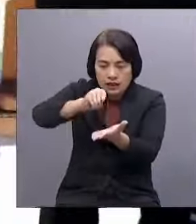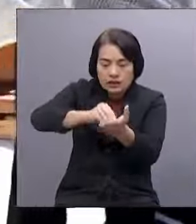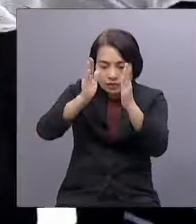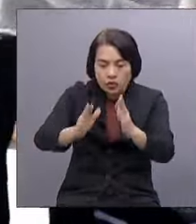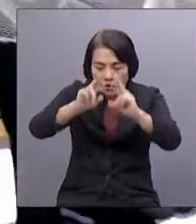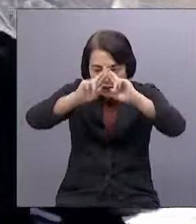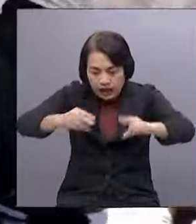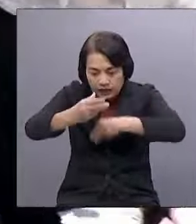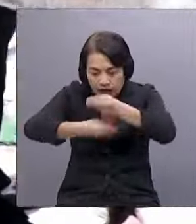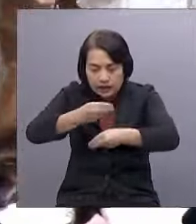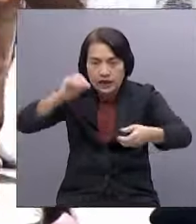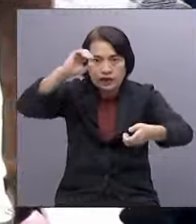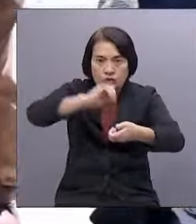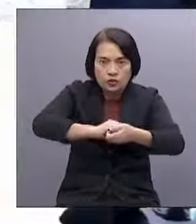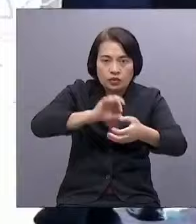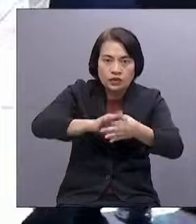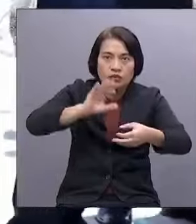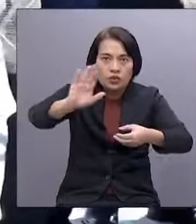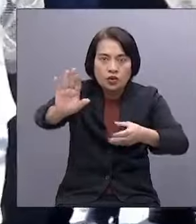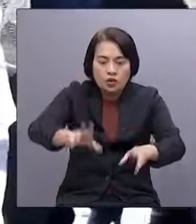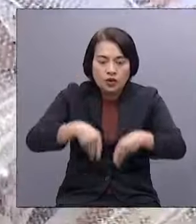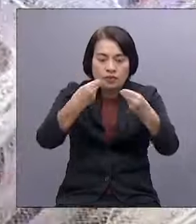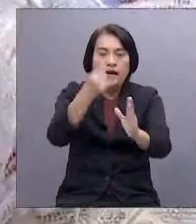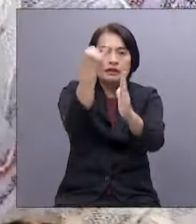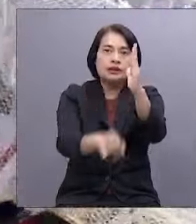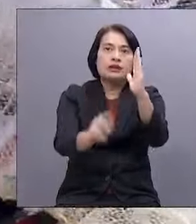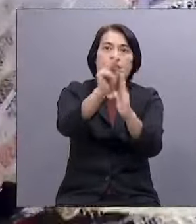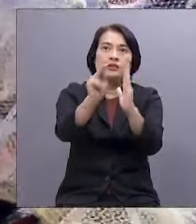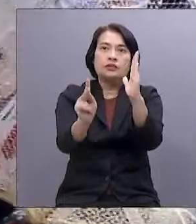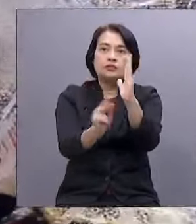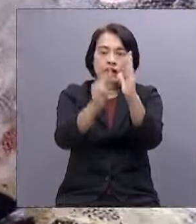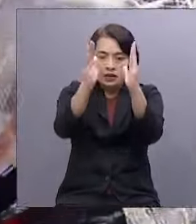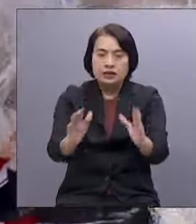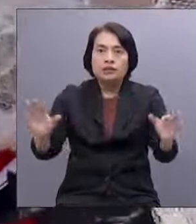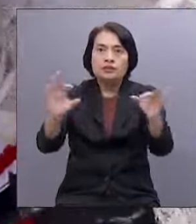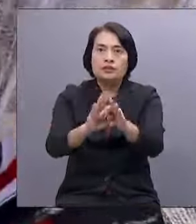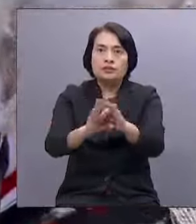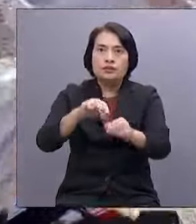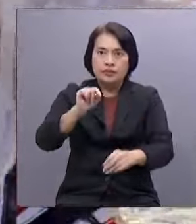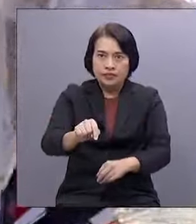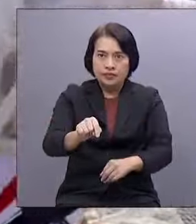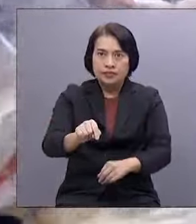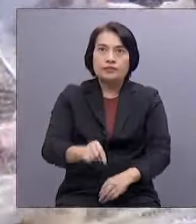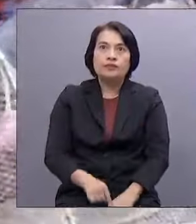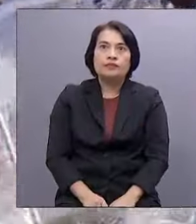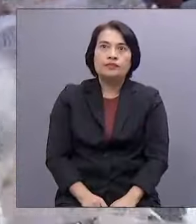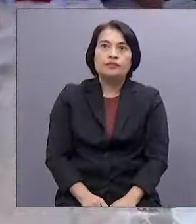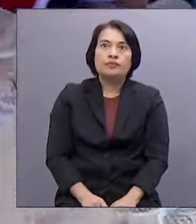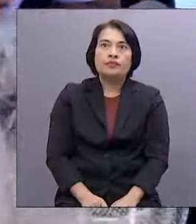ผู้มีส่วนร่วมเพื่อที่จะดำเนินการทางกฎหมายกับผู้ที่เกี่ยวข้องกับการใช้เครื่องมือประมงผิดกฎหมายให้ถึงที่สุ